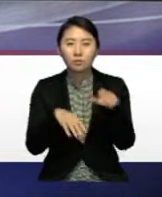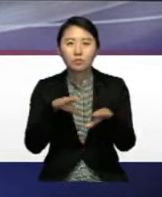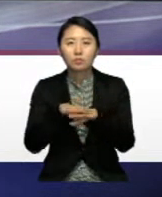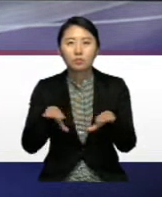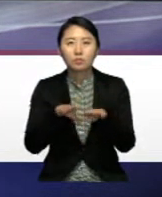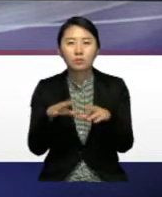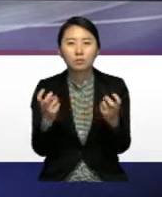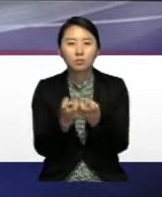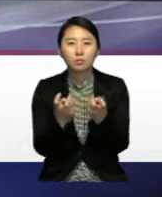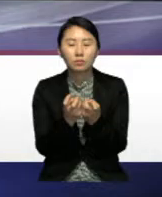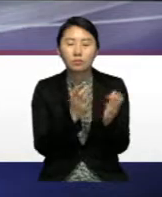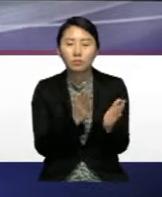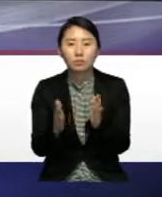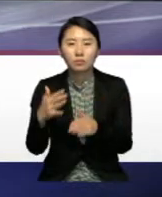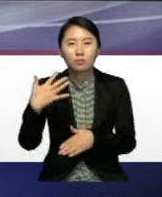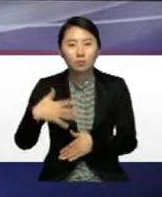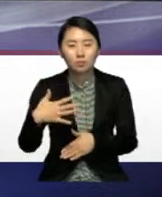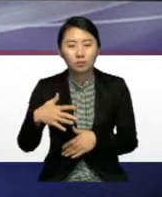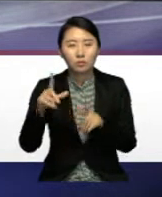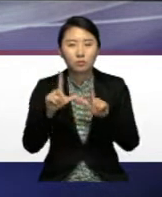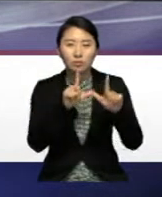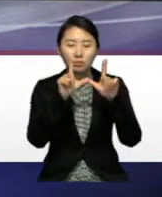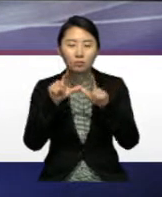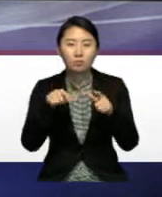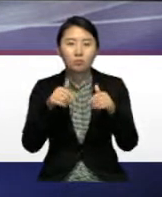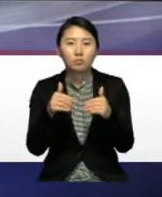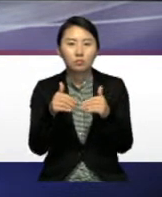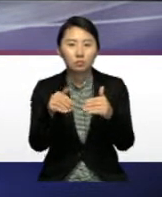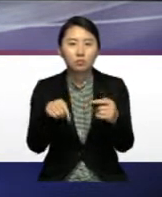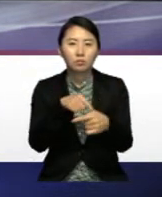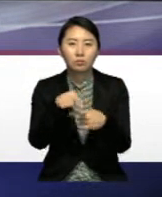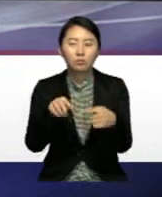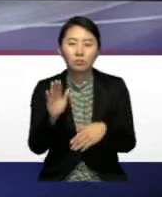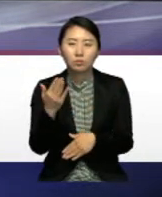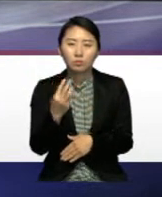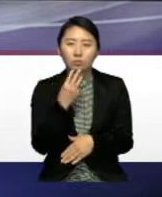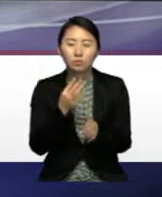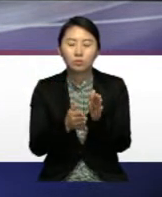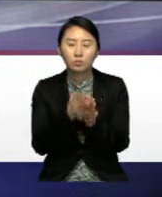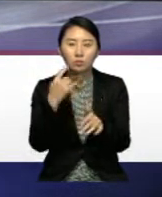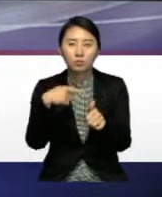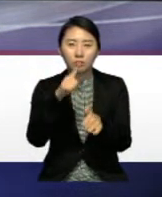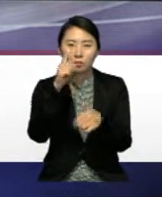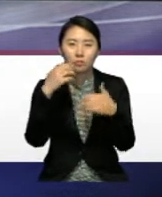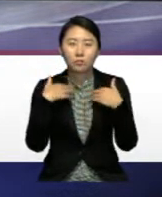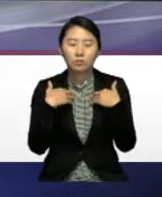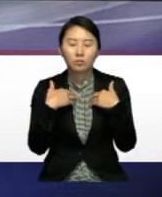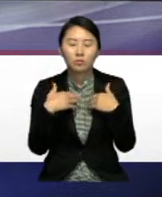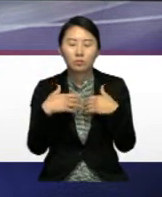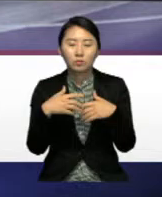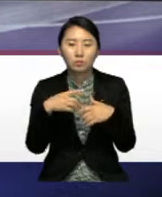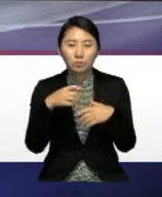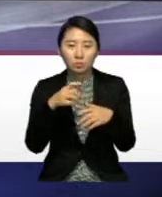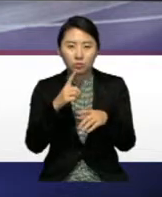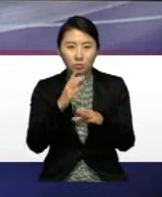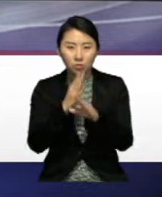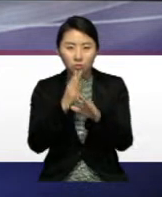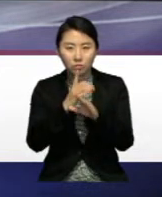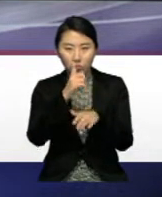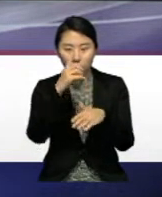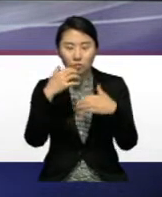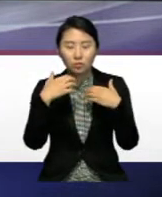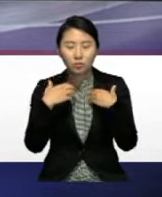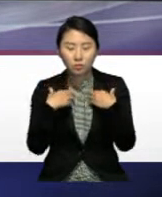해결책은 마련되지 않은 채 누리과정이 운영되고 있는데요 예대 서울시교육청은 정부의 적극적인 예산 지원을